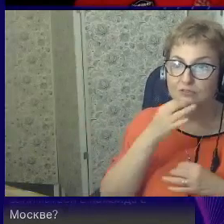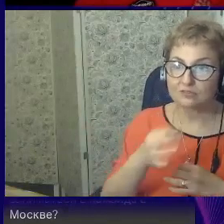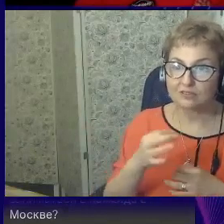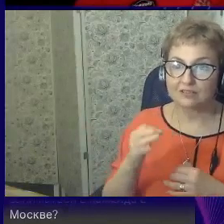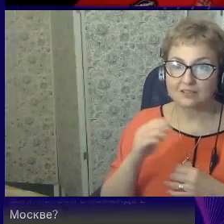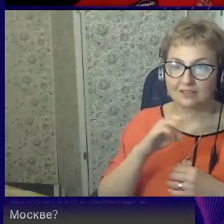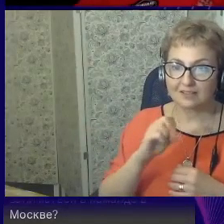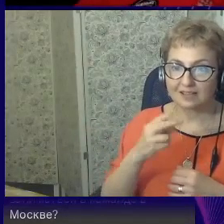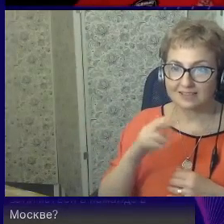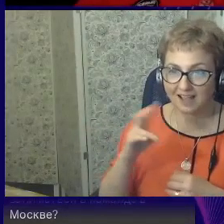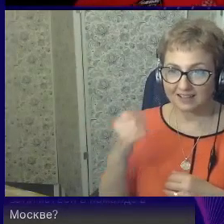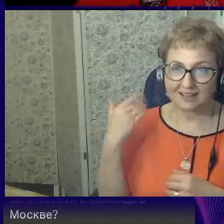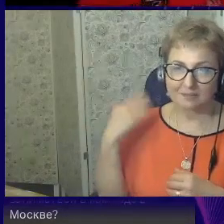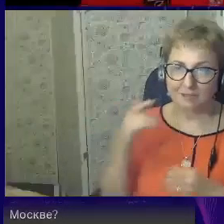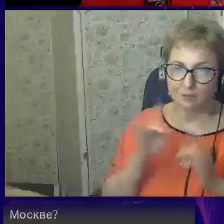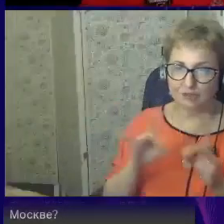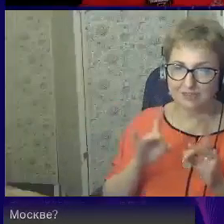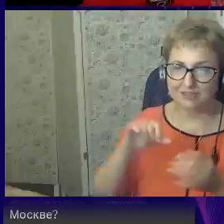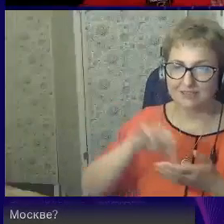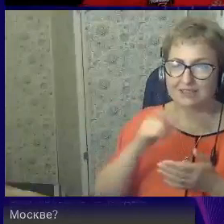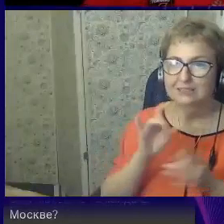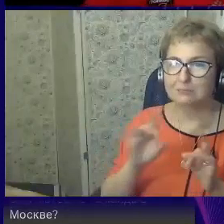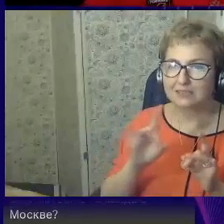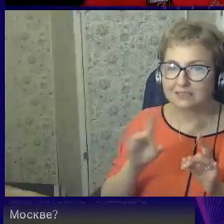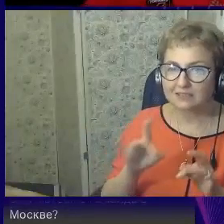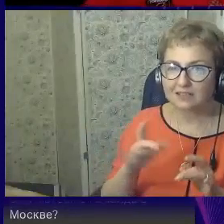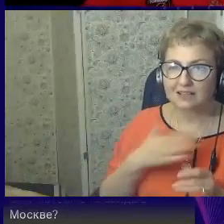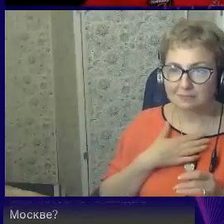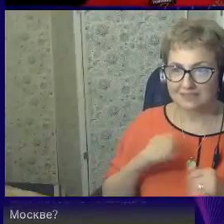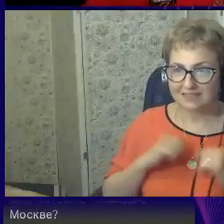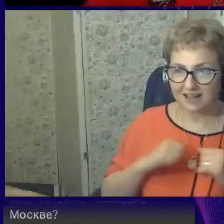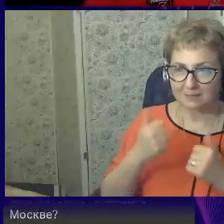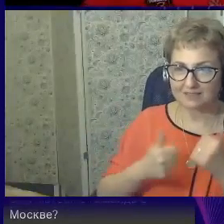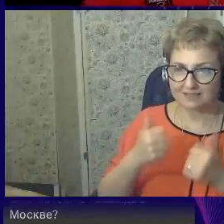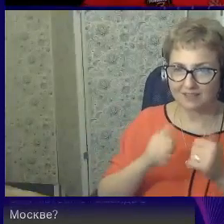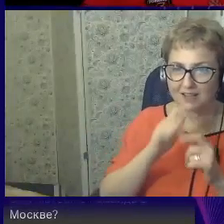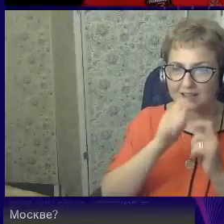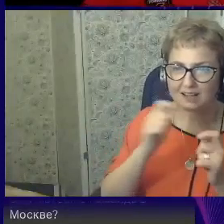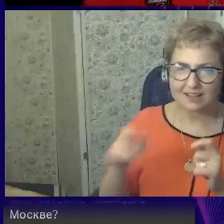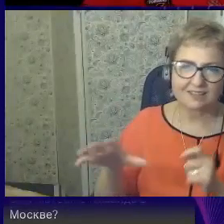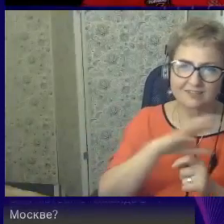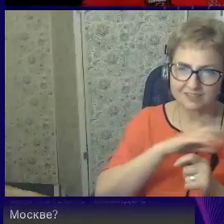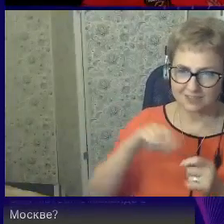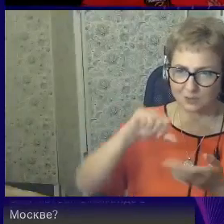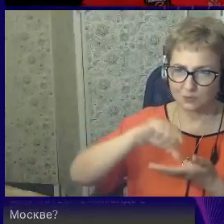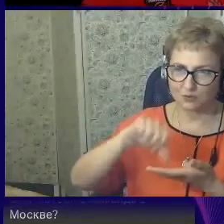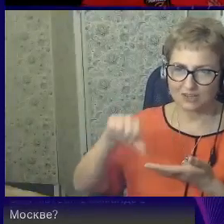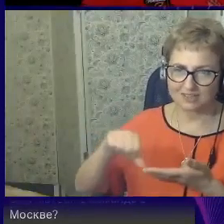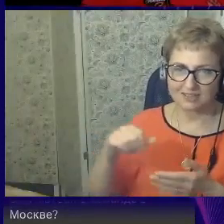и Татьяна, предыдущий спикер, говорила, мы стараемся на наших соревнованиях наградить обязательно всех